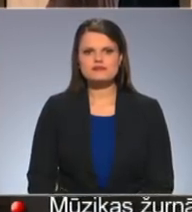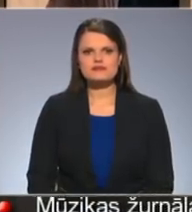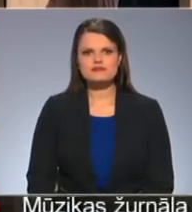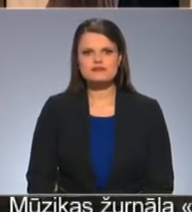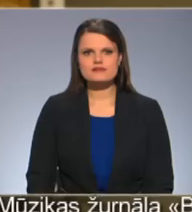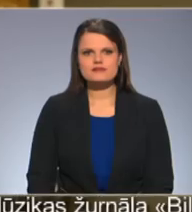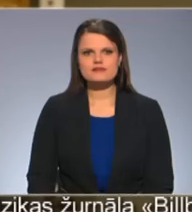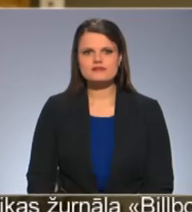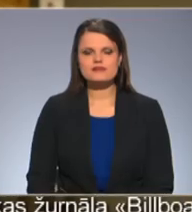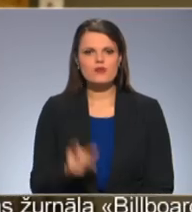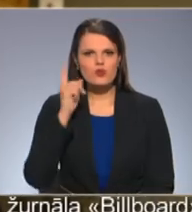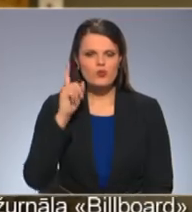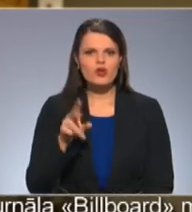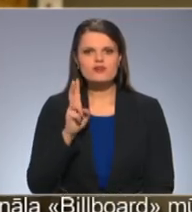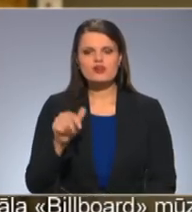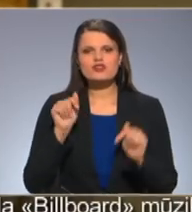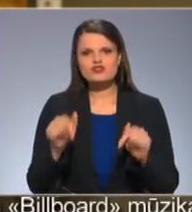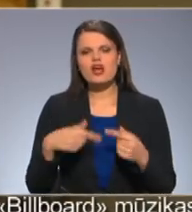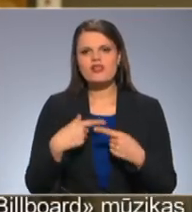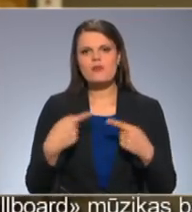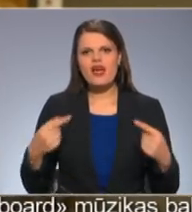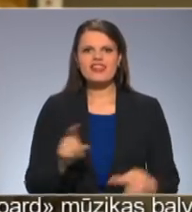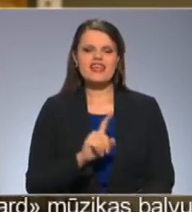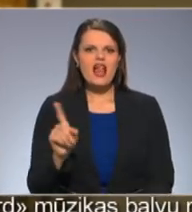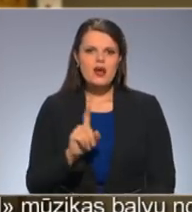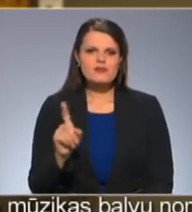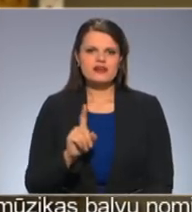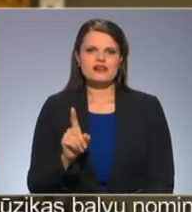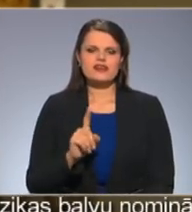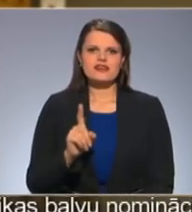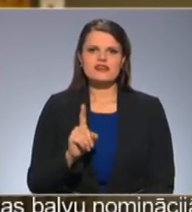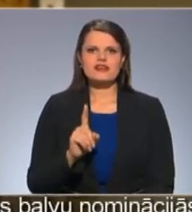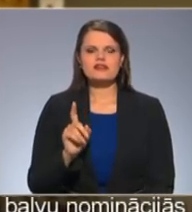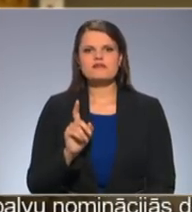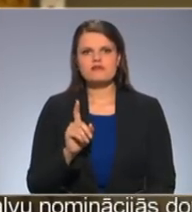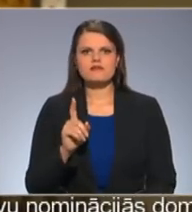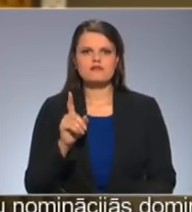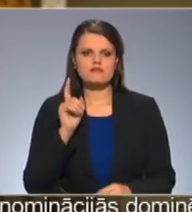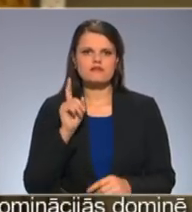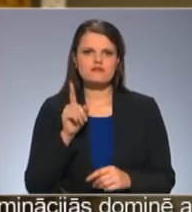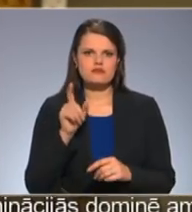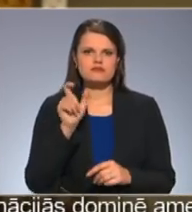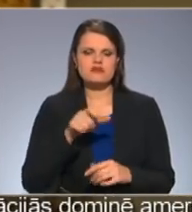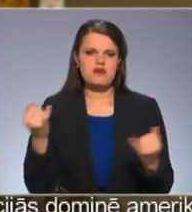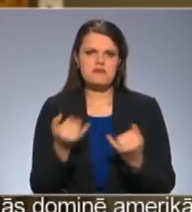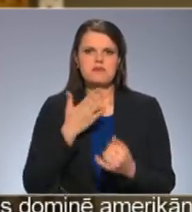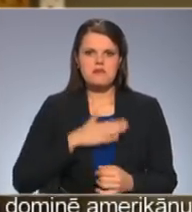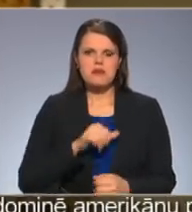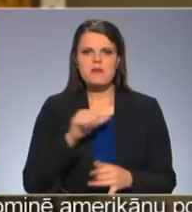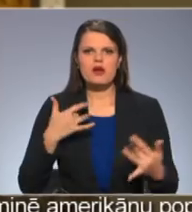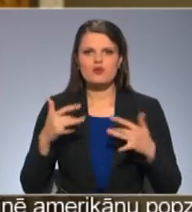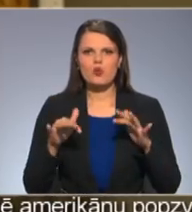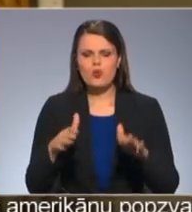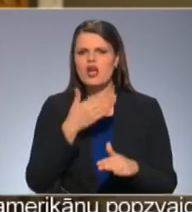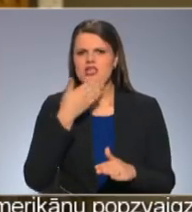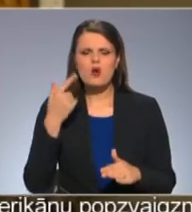ужинать в ресторан. Protams, ka šādam materiālam ir komerces potenciāls, kaut arī pati Luga, nu, neteiksim, ka ir